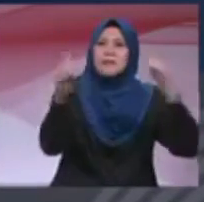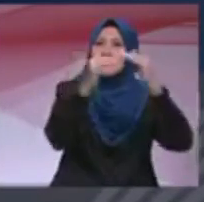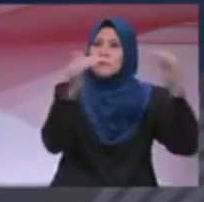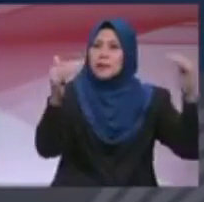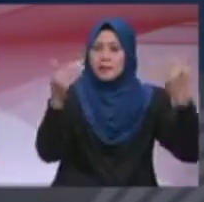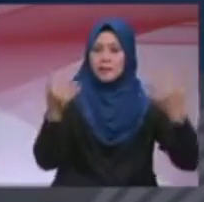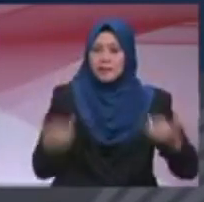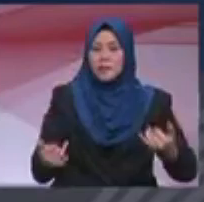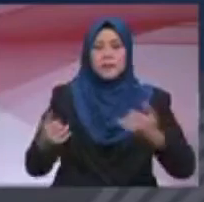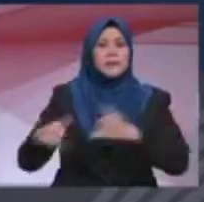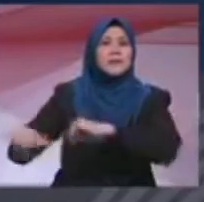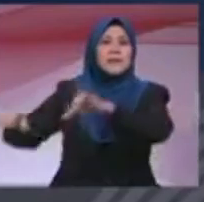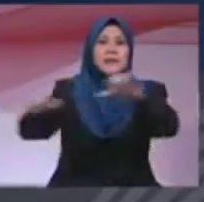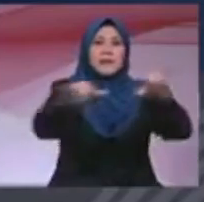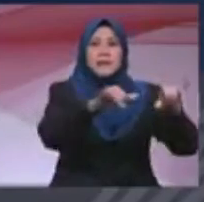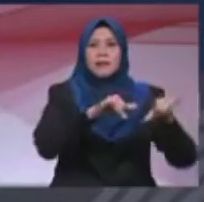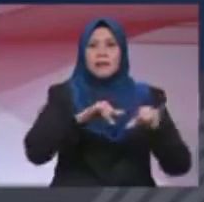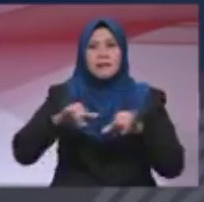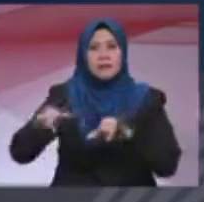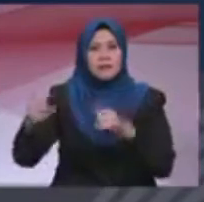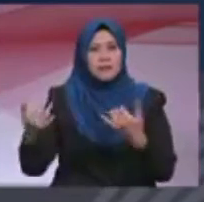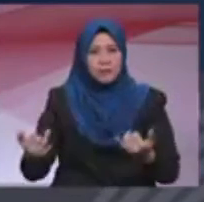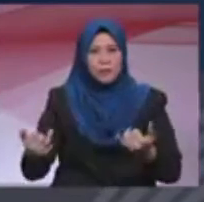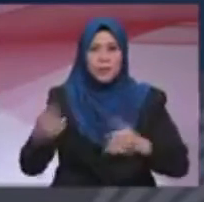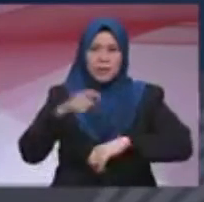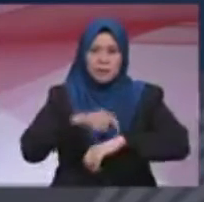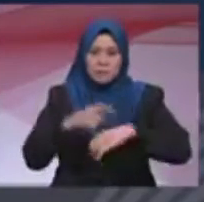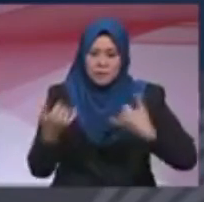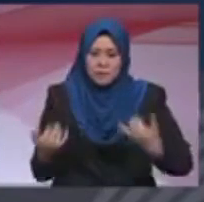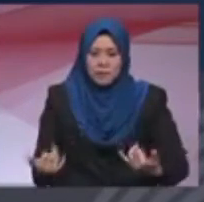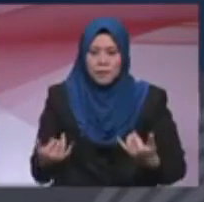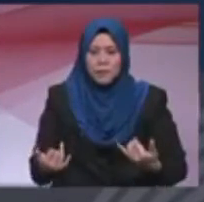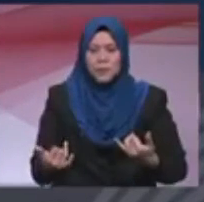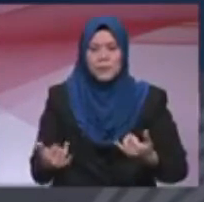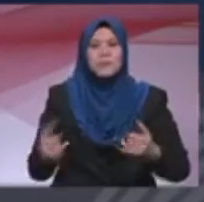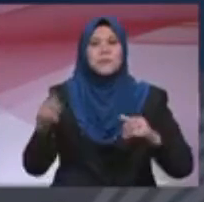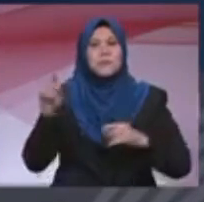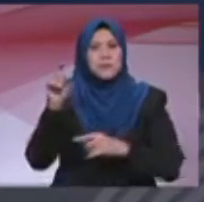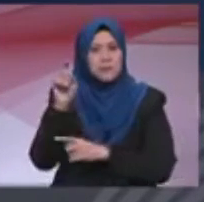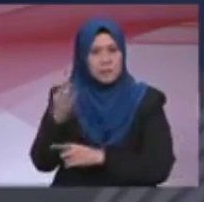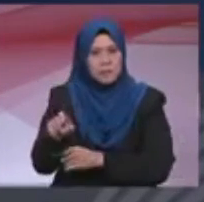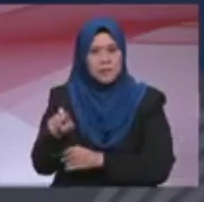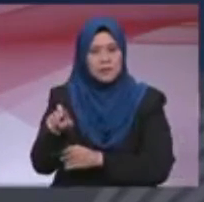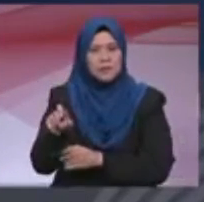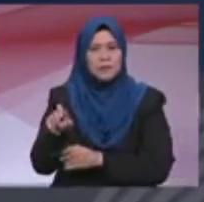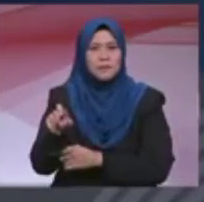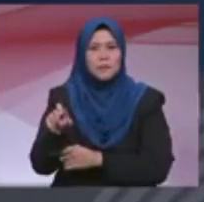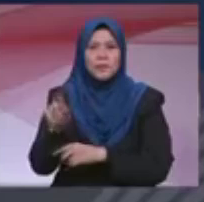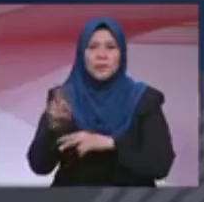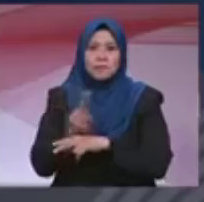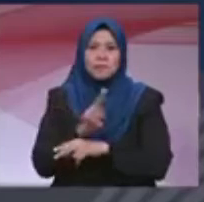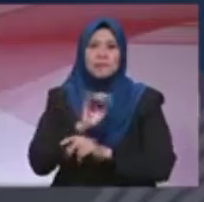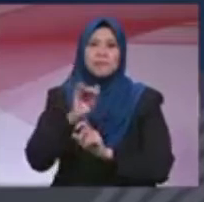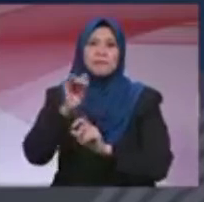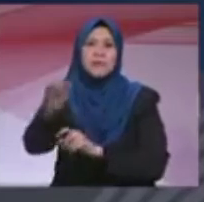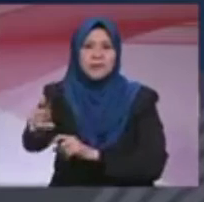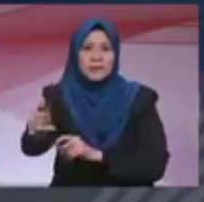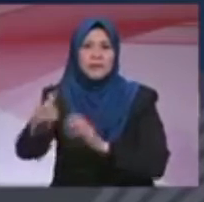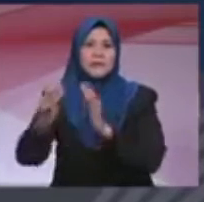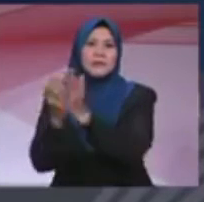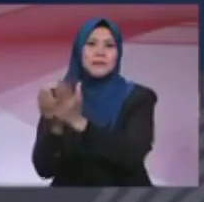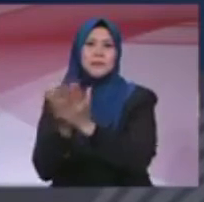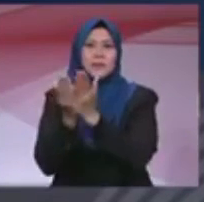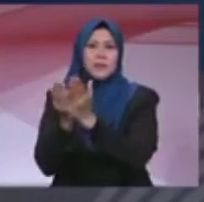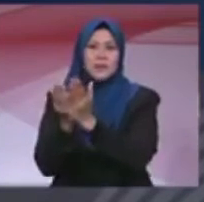kita selaraskan bahawa buat masa ini, ya, buat masa ini kita adakan pentaksiran ini secara berpusat, di